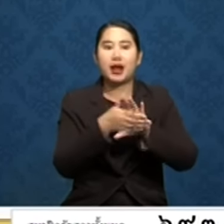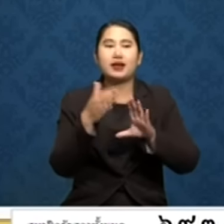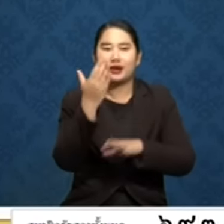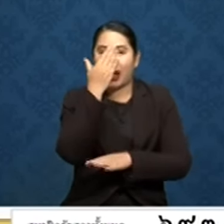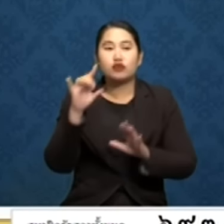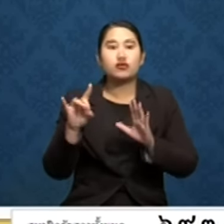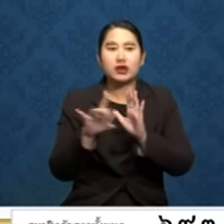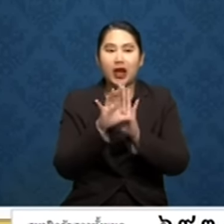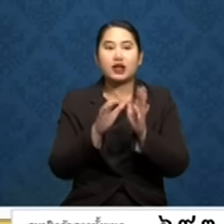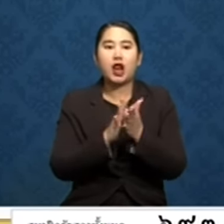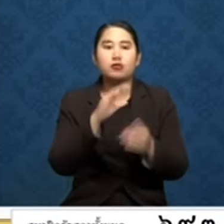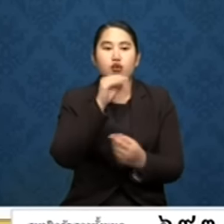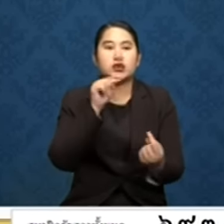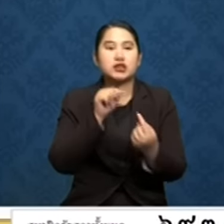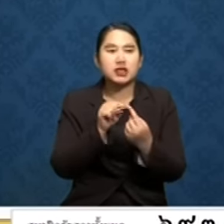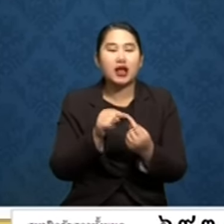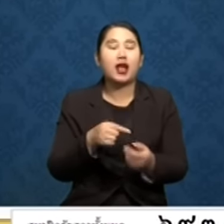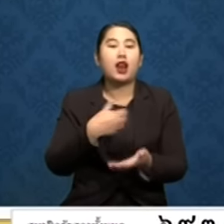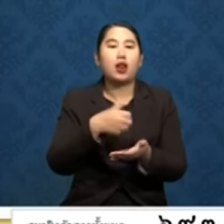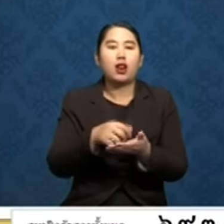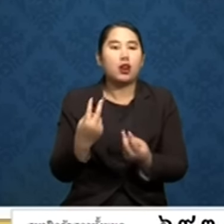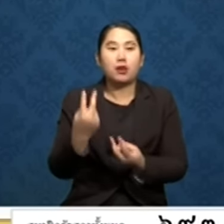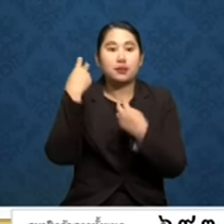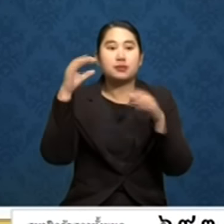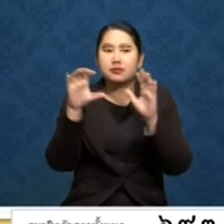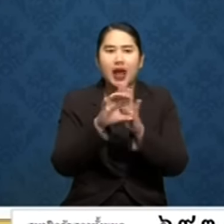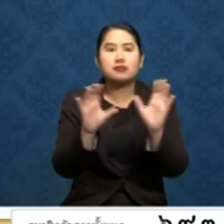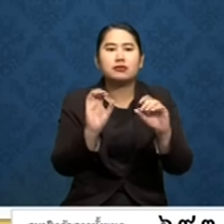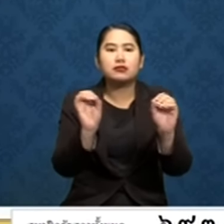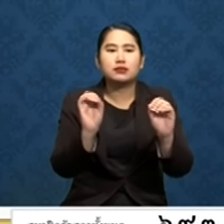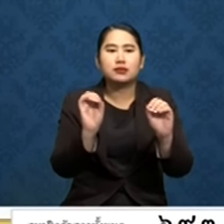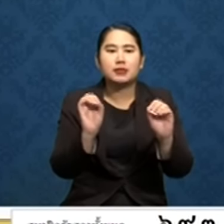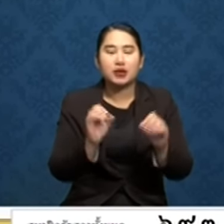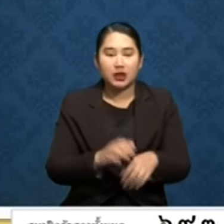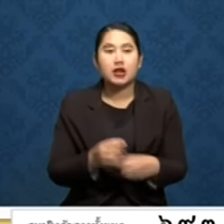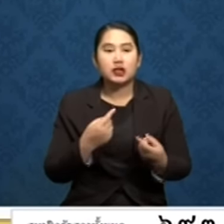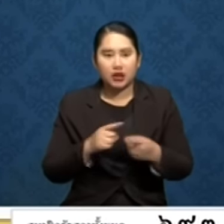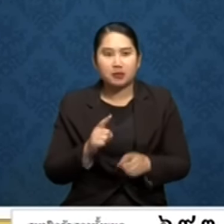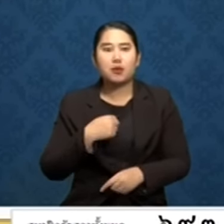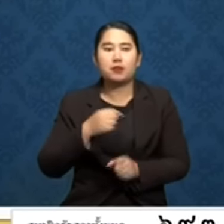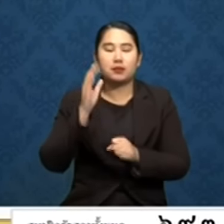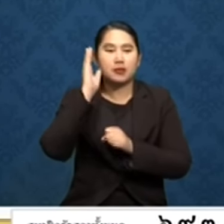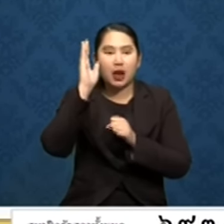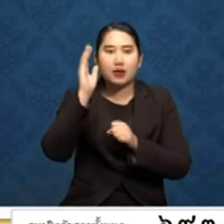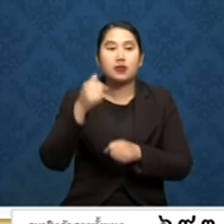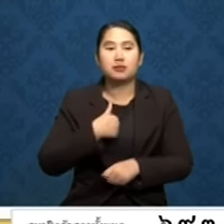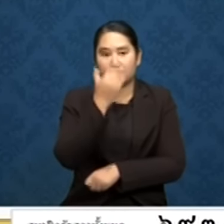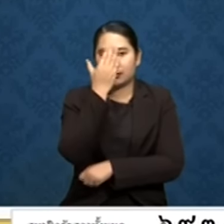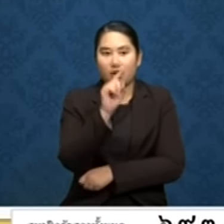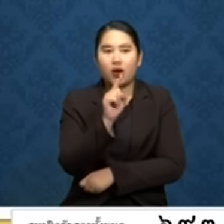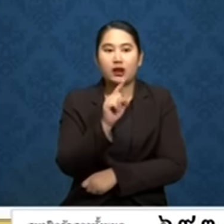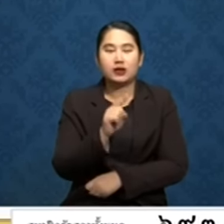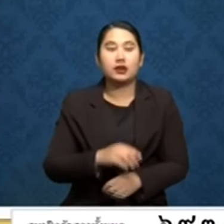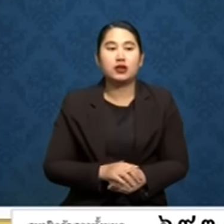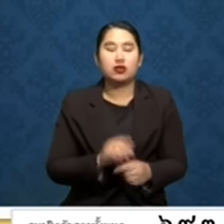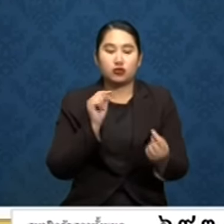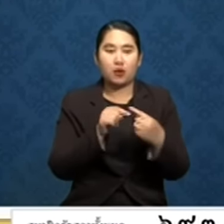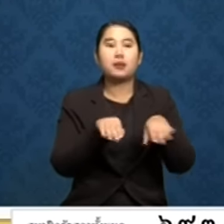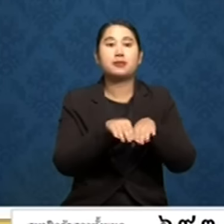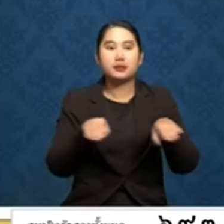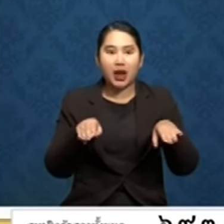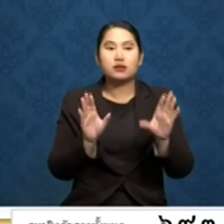แล้วก็ไม่ได้มีการพูดถึงหรือกล่าวถึงหรือขึ้นภาพเนี่ยอีกแล้วเพียงแต่ว่าผมจำเป็นต้องประท้วงท่านประธานครับเพราะว่ามันจะเป็นบรรทัดฐาน